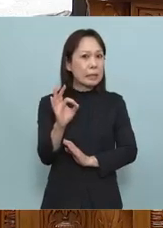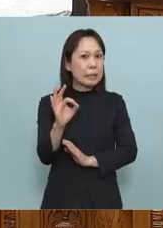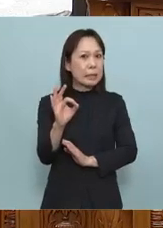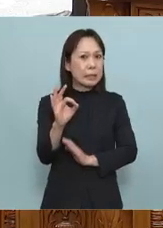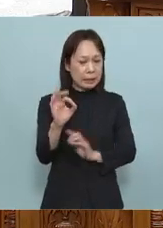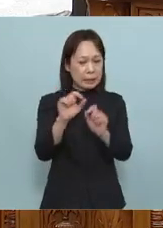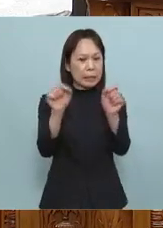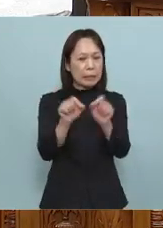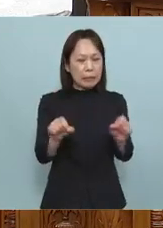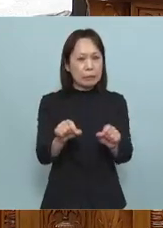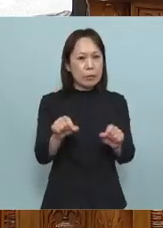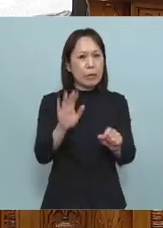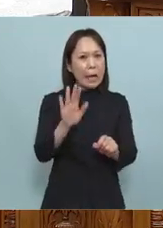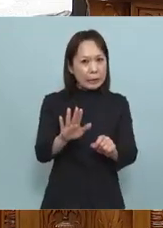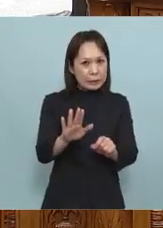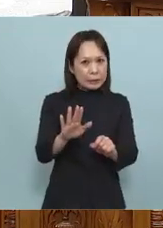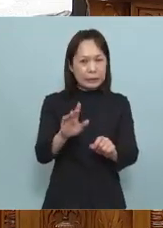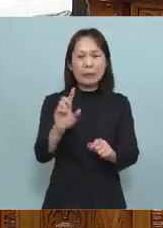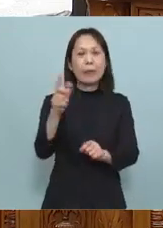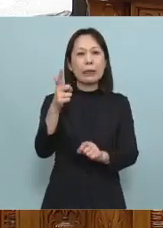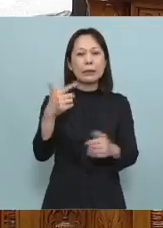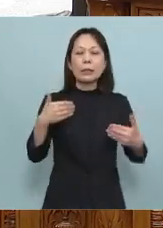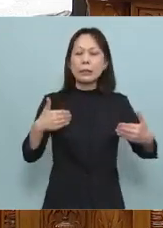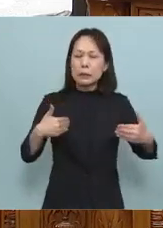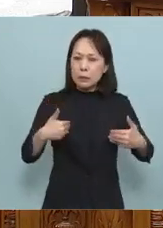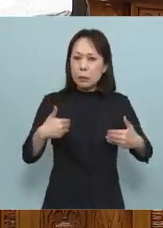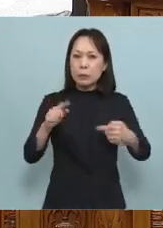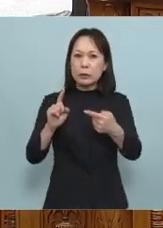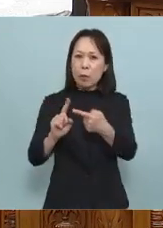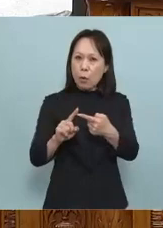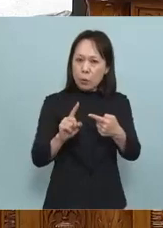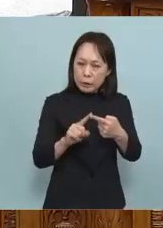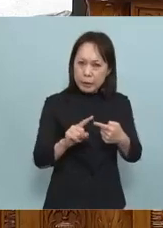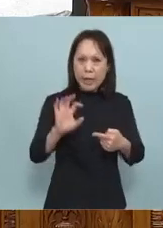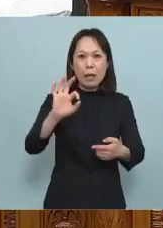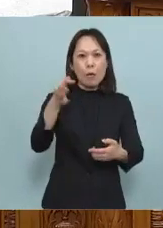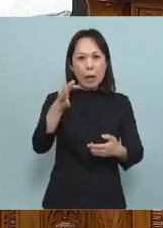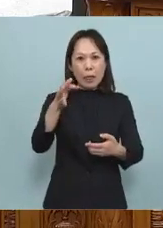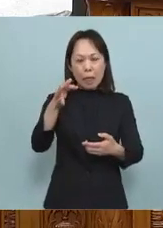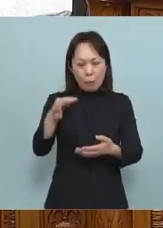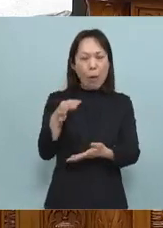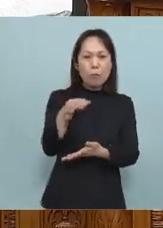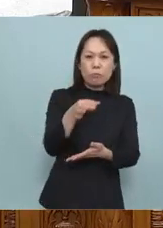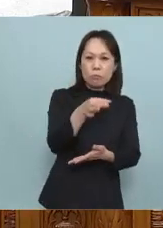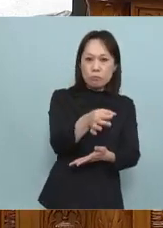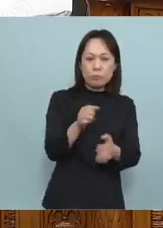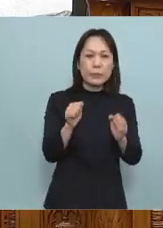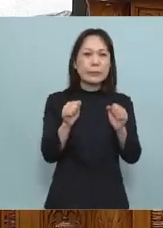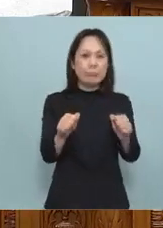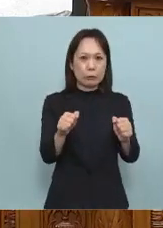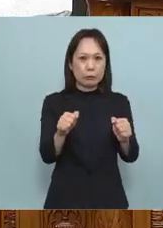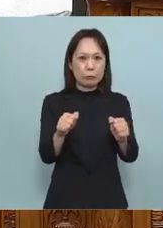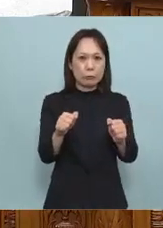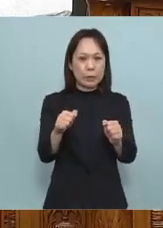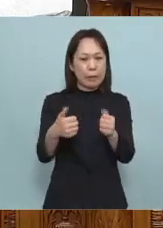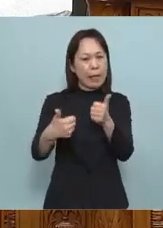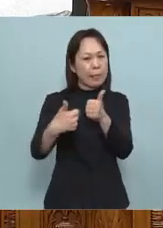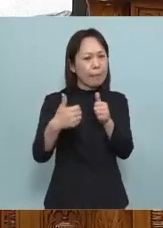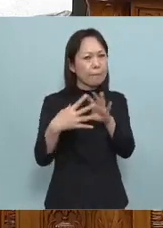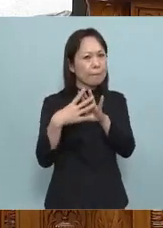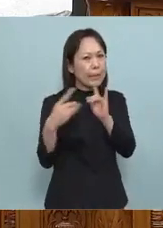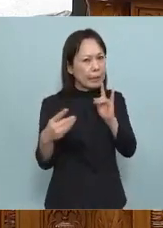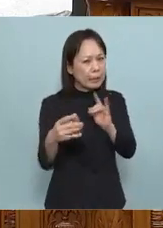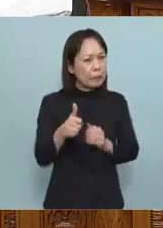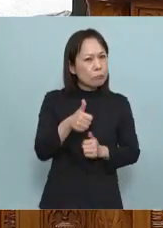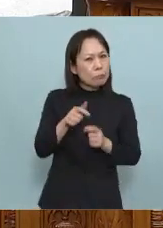ありきでなく必要なものを計上してまいります。またいわゆる敵基地攻撃能力も含めあらゆ